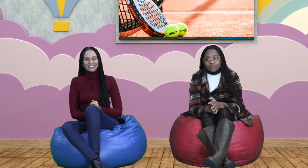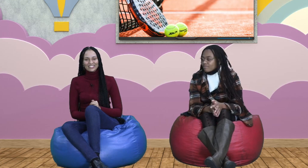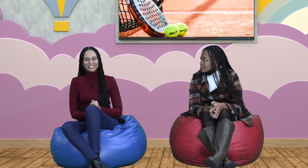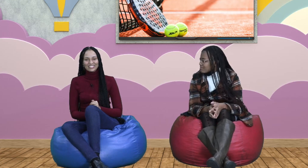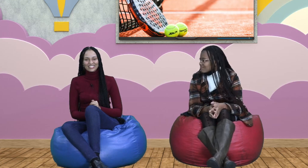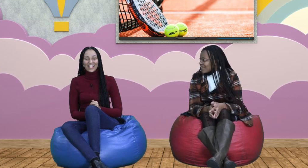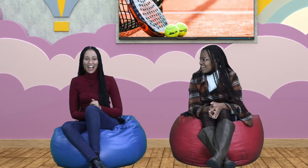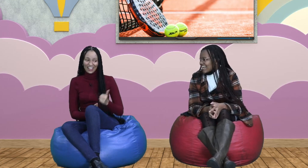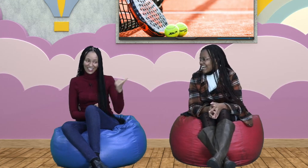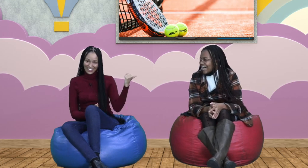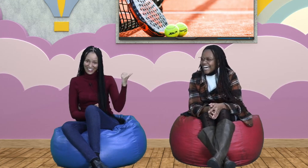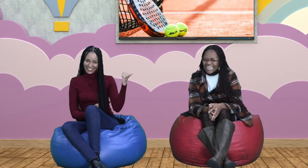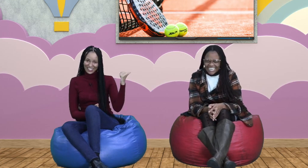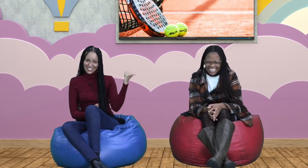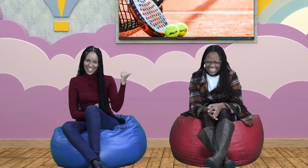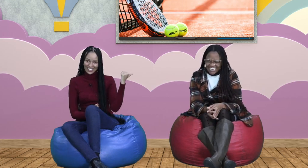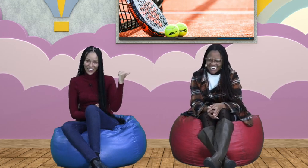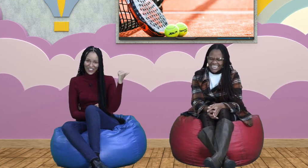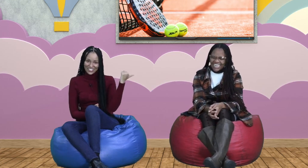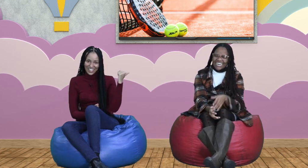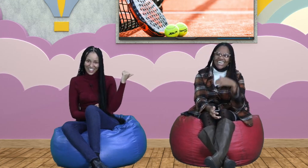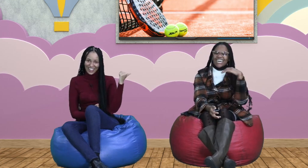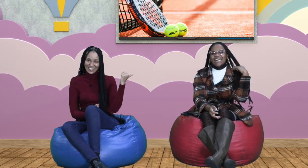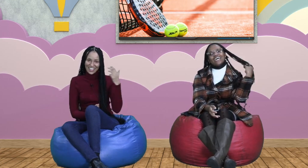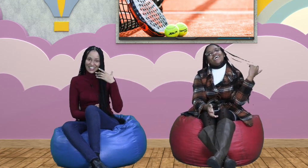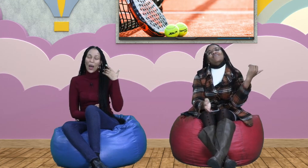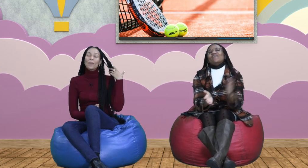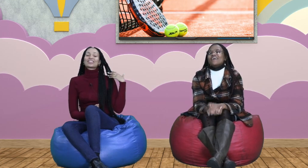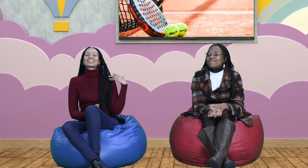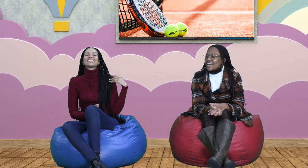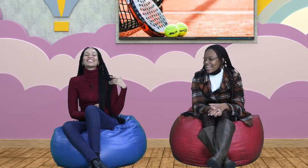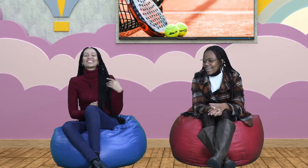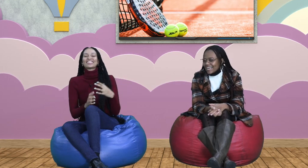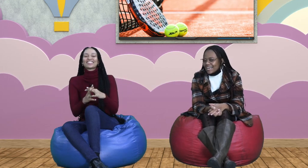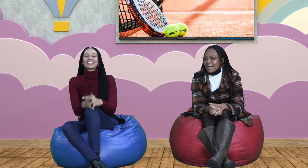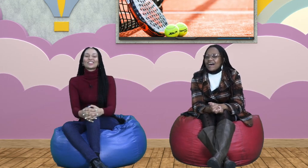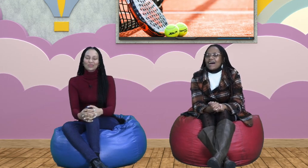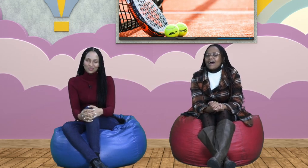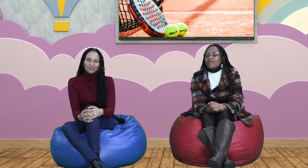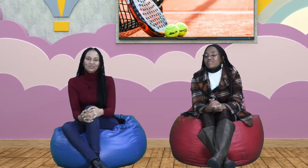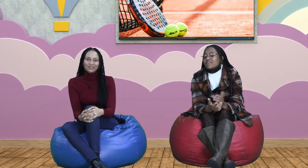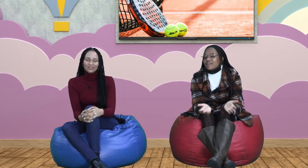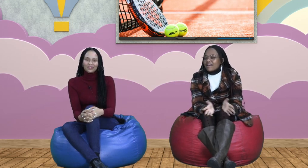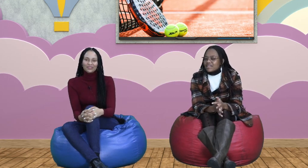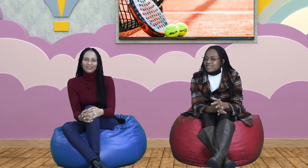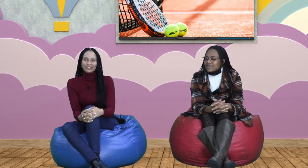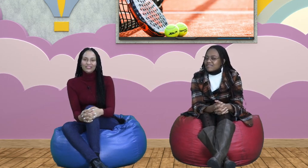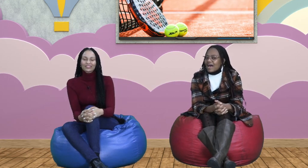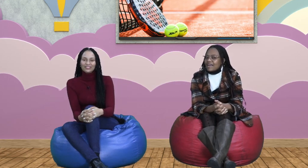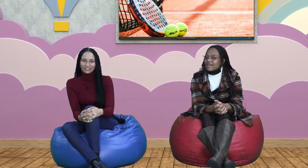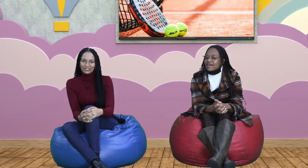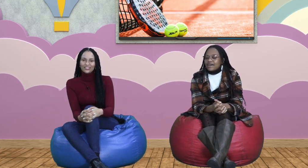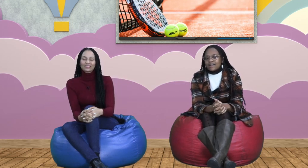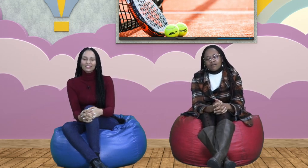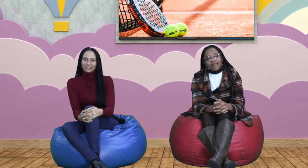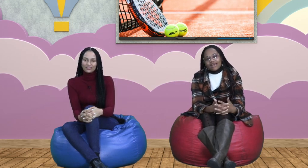stay, Ja. Daar is sy, daar gooi sy die Engels uit. bly veilig. Sanitize altyd julle se